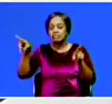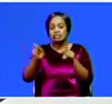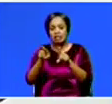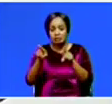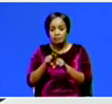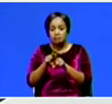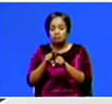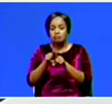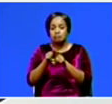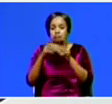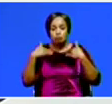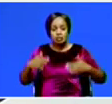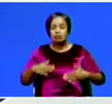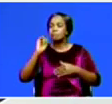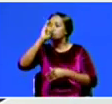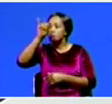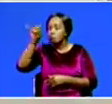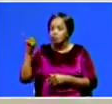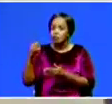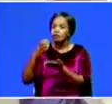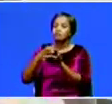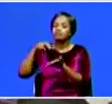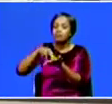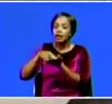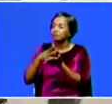na kusimamishwa sehemu mbalimbali jijini.